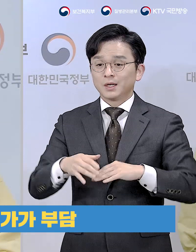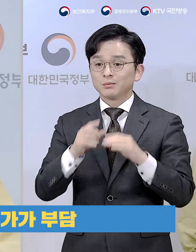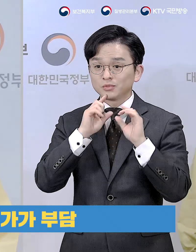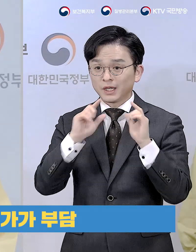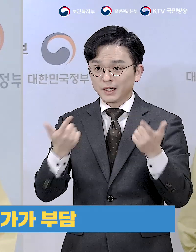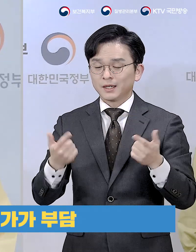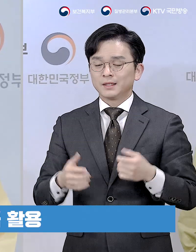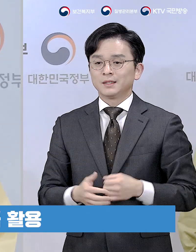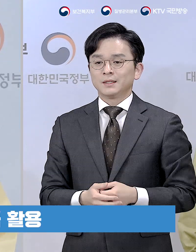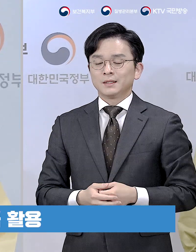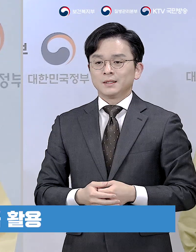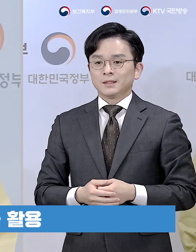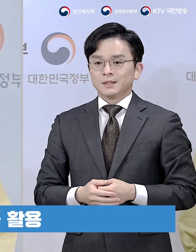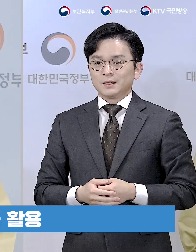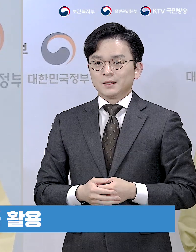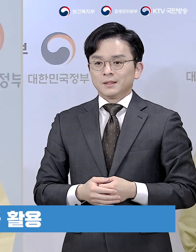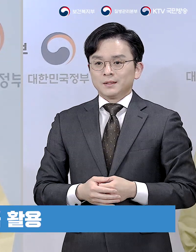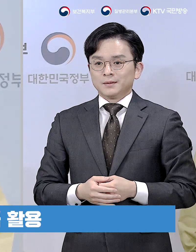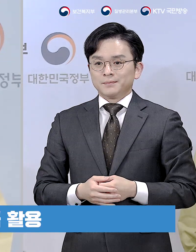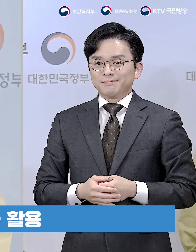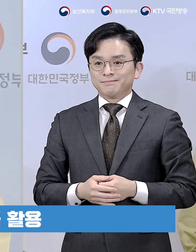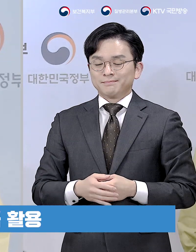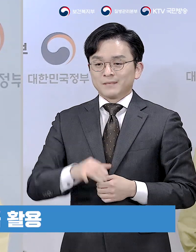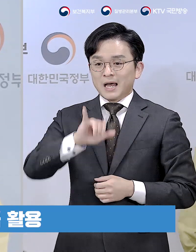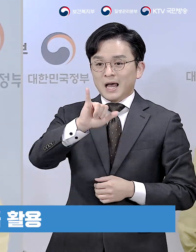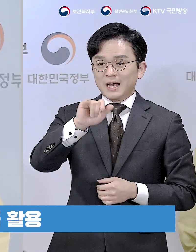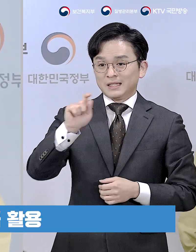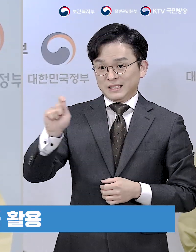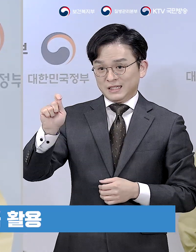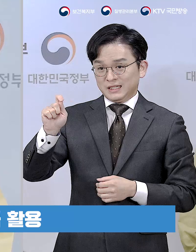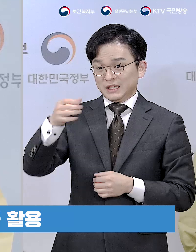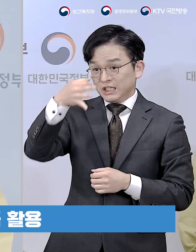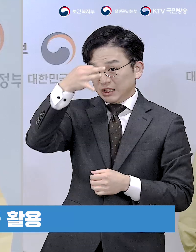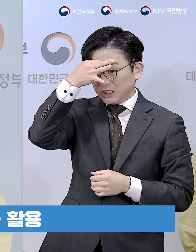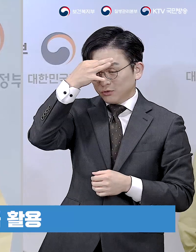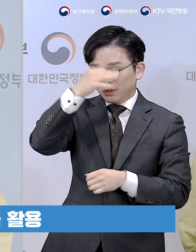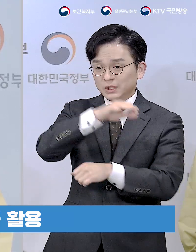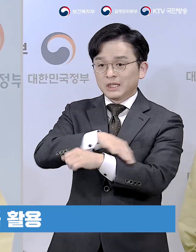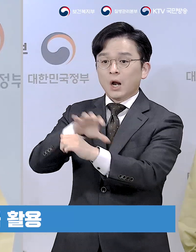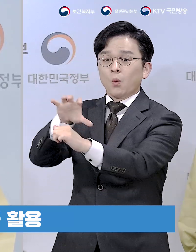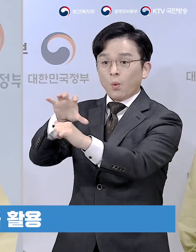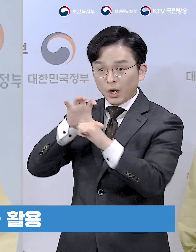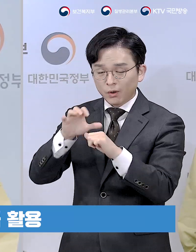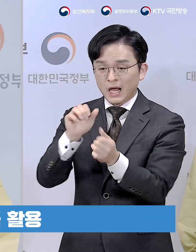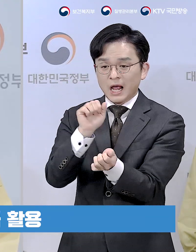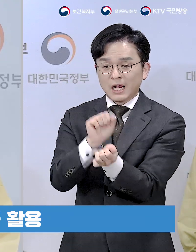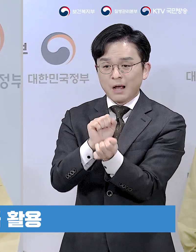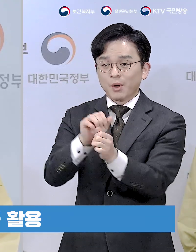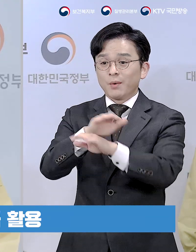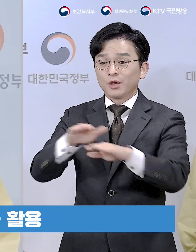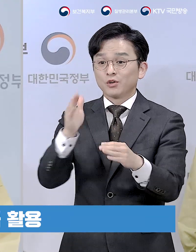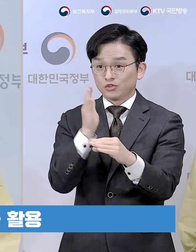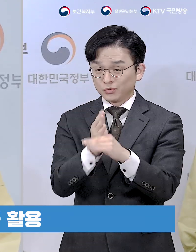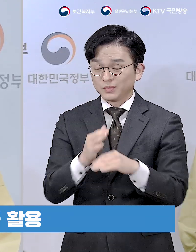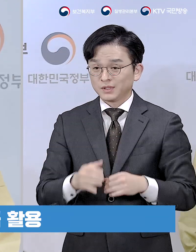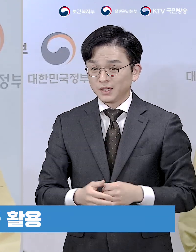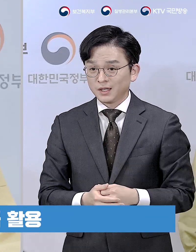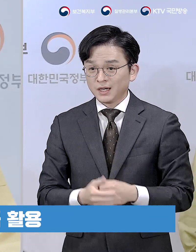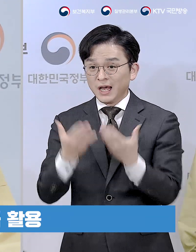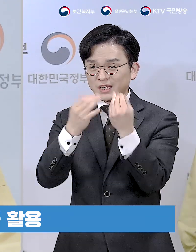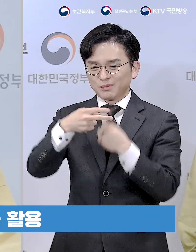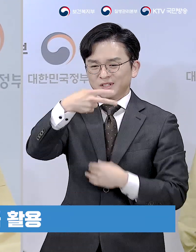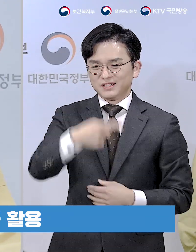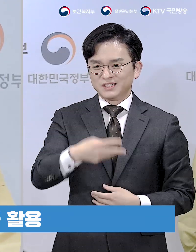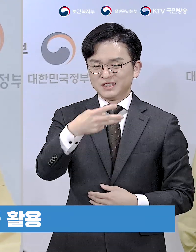세 번째, 창의적인 방법을 모색하고 특히 발달된 IT 기술을